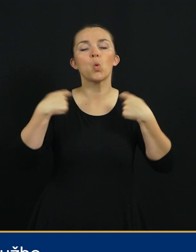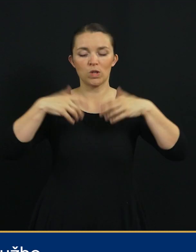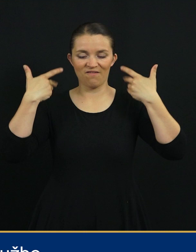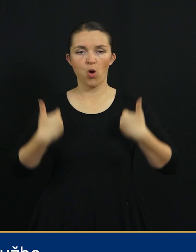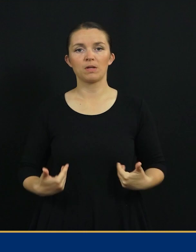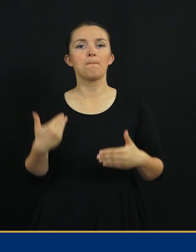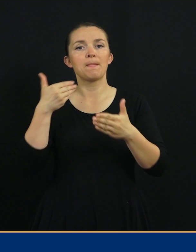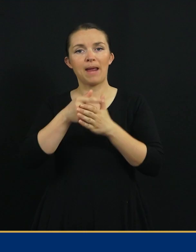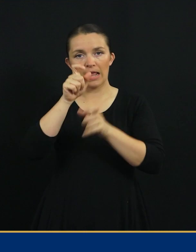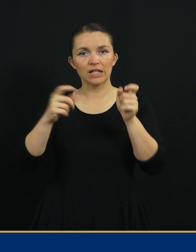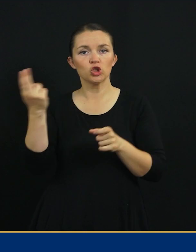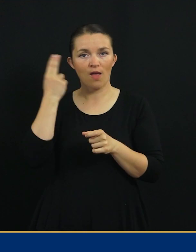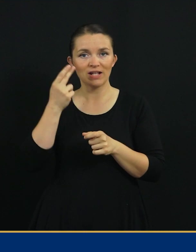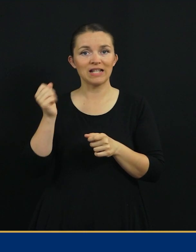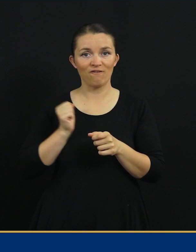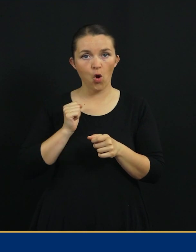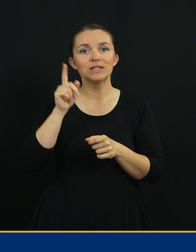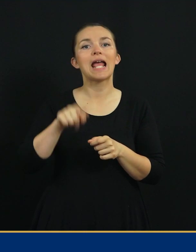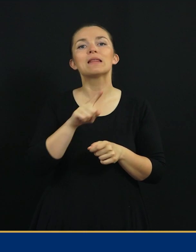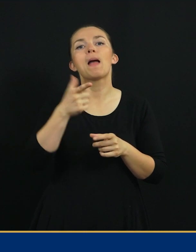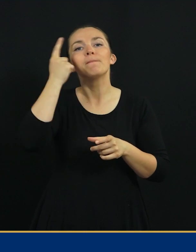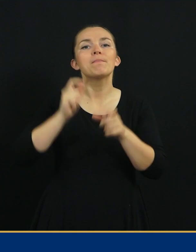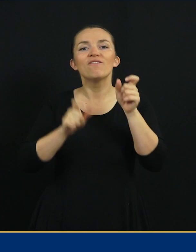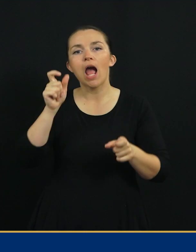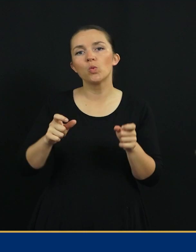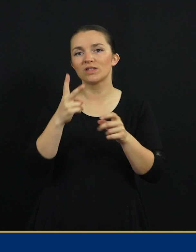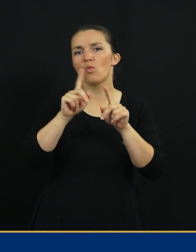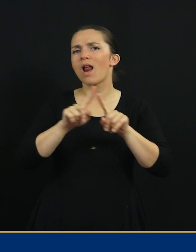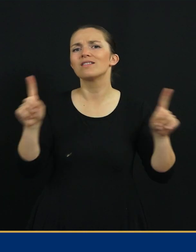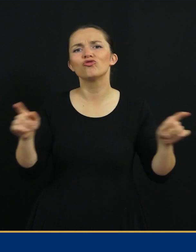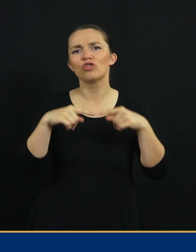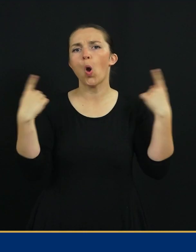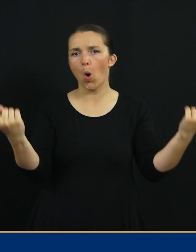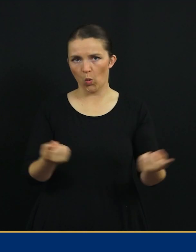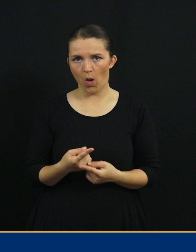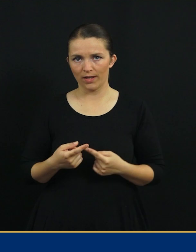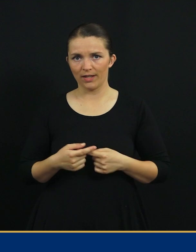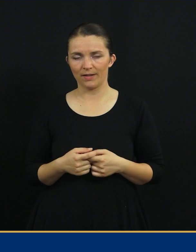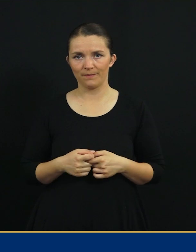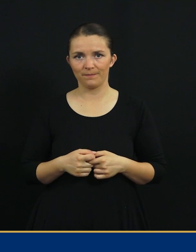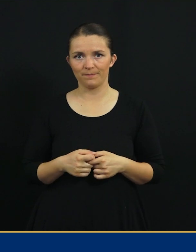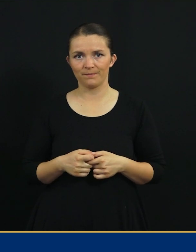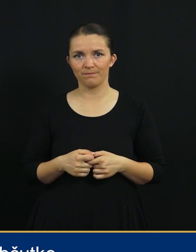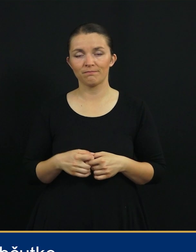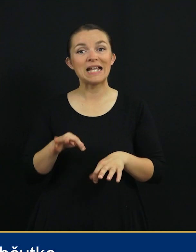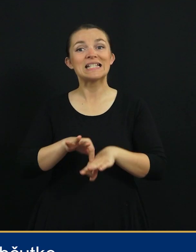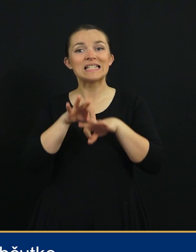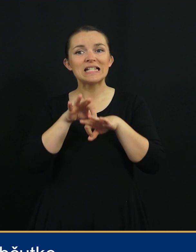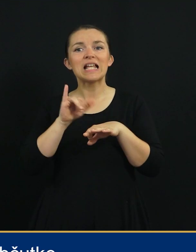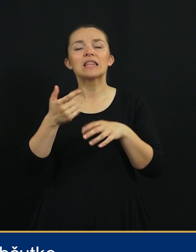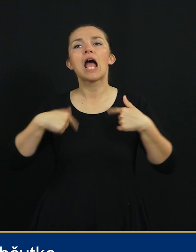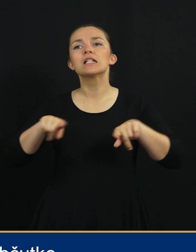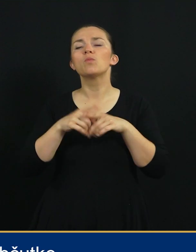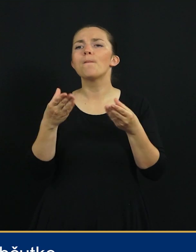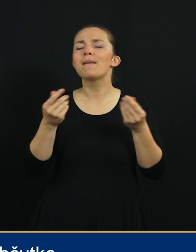uniformiranimi pripadniki Slovenske vojske in prebivalci v različnih okoljih. Zdi se, da